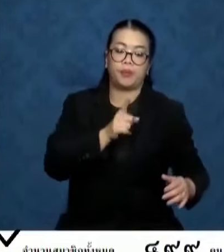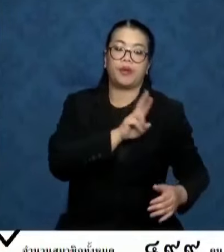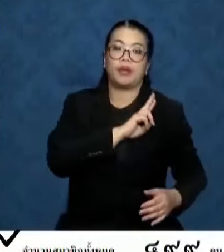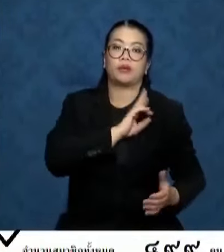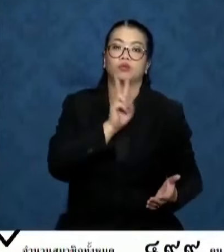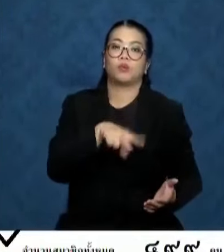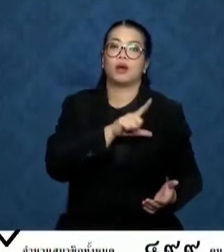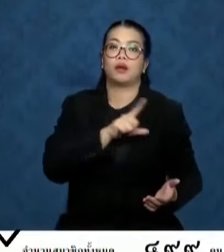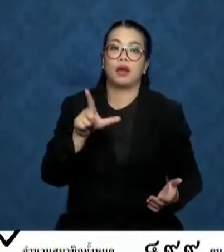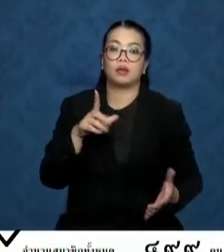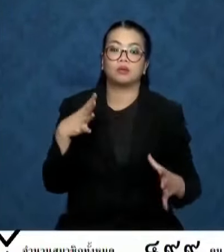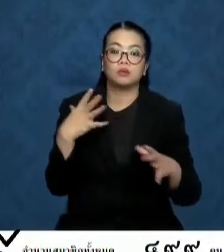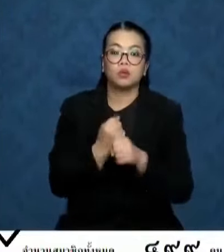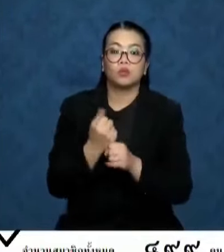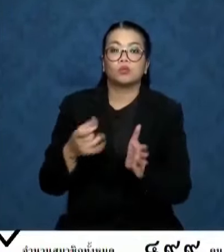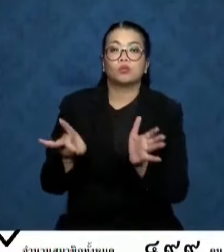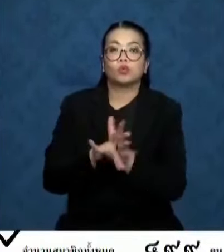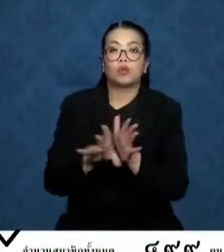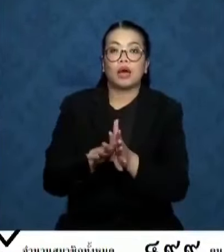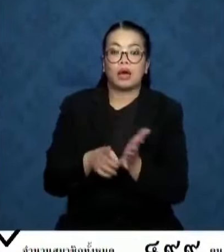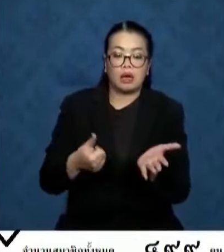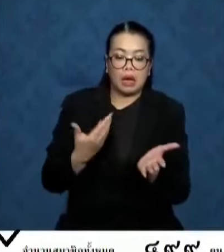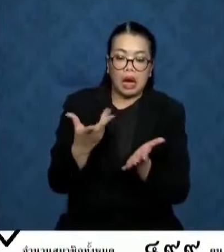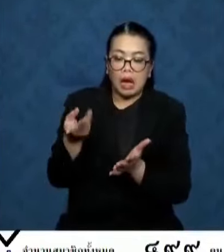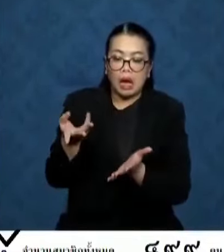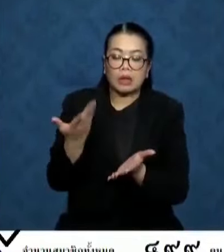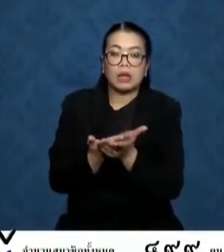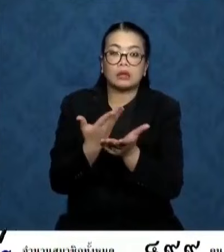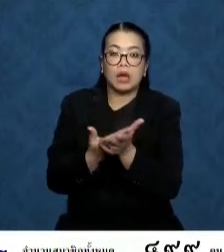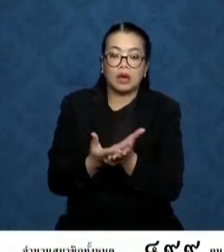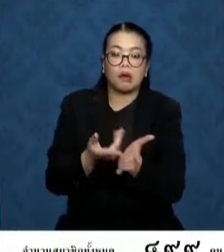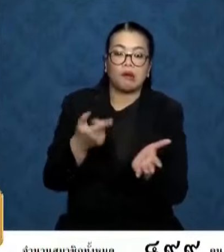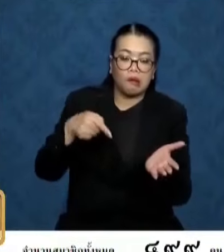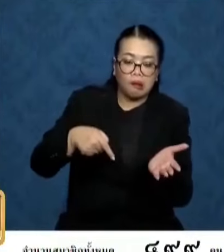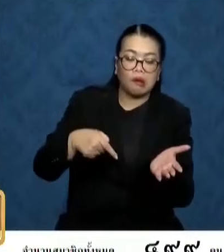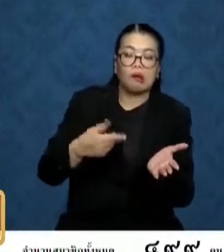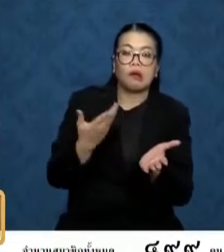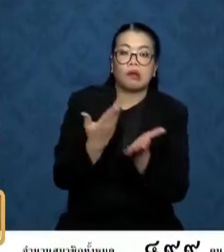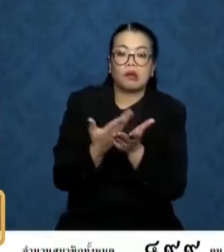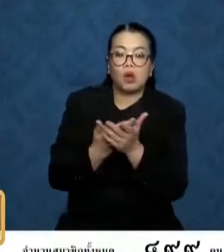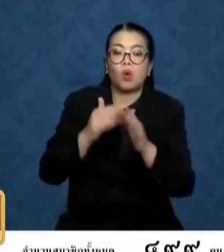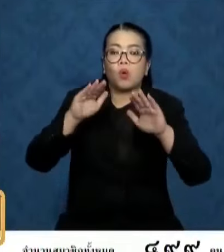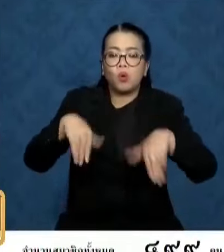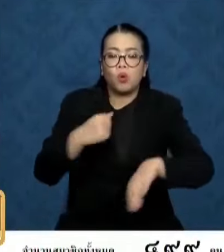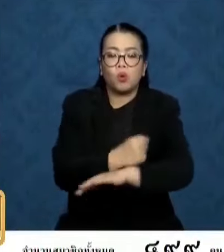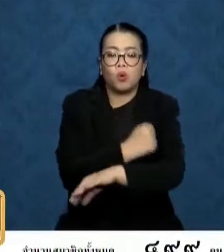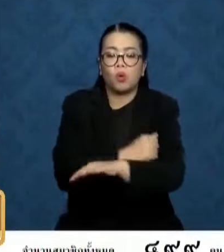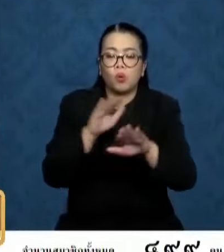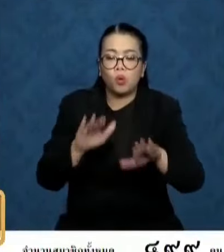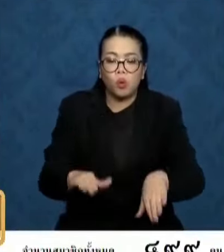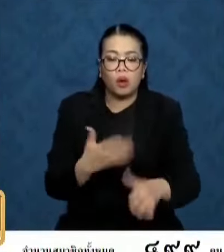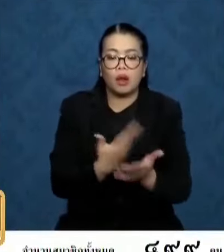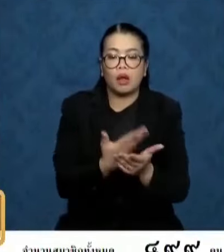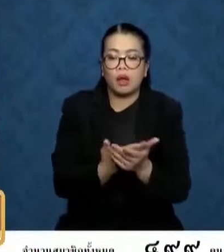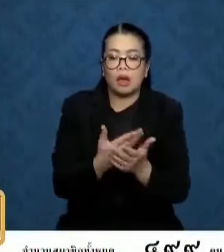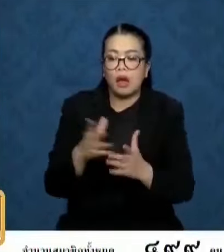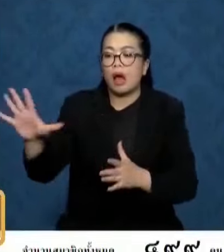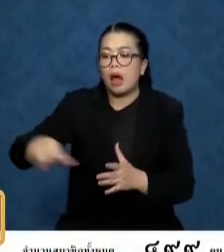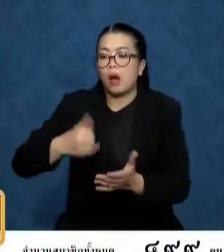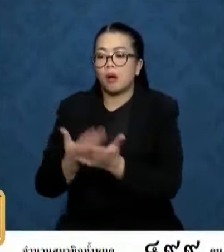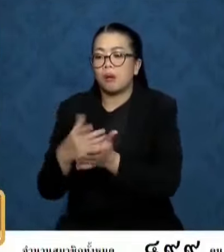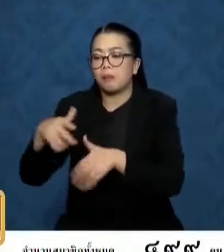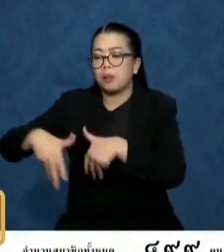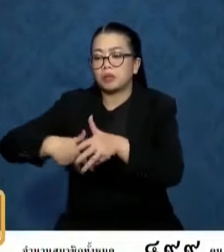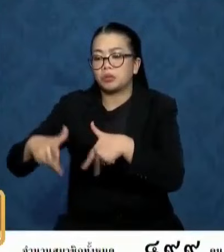ท้ายนโยบายนี้ก็หนีไม่พ้นอัดยายซื้อขนมยายก็คือลดราคาให้ประชาชนแล้วกเอาเงินประชาชน